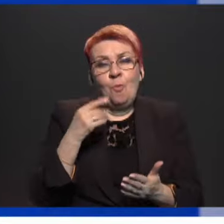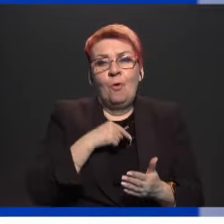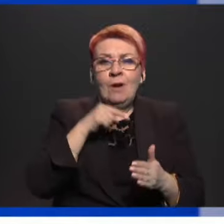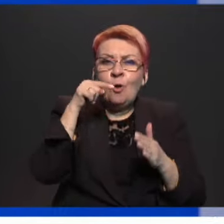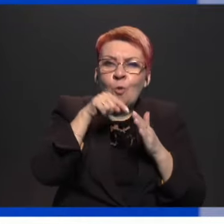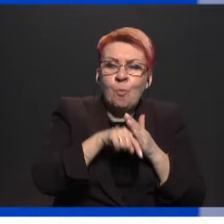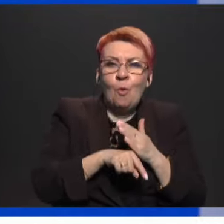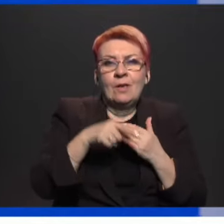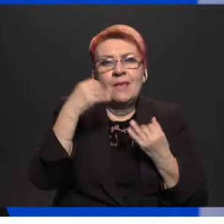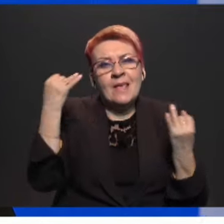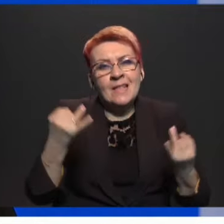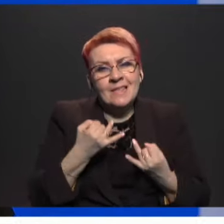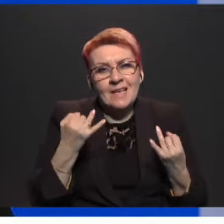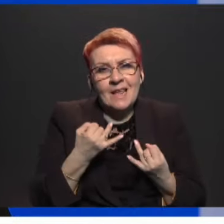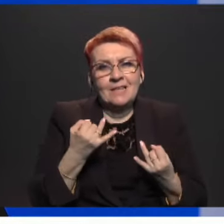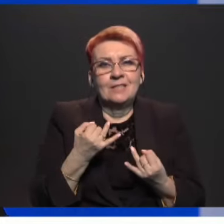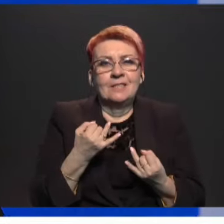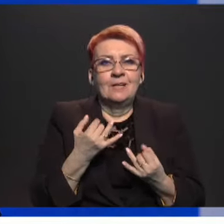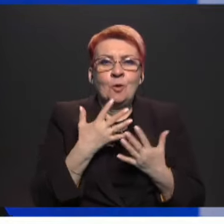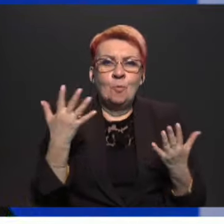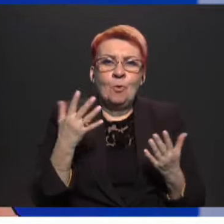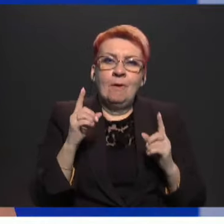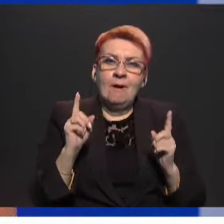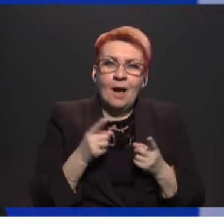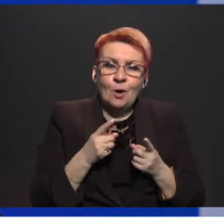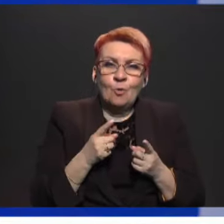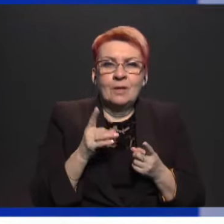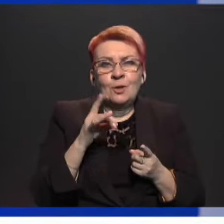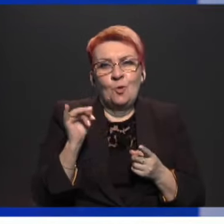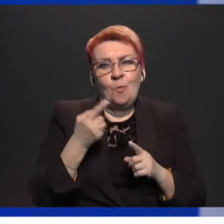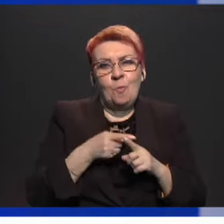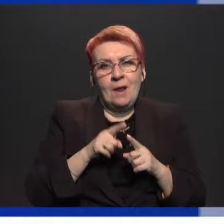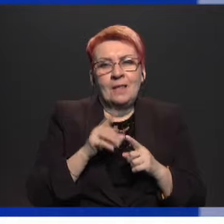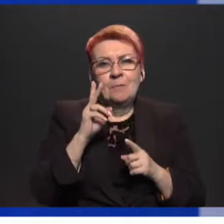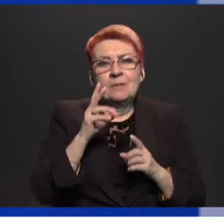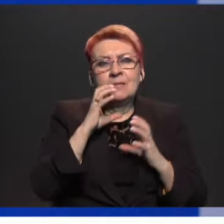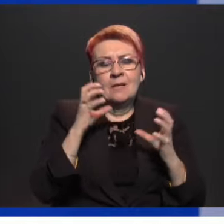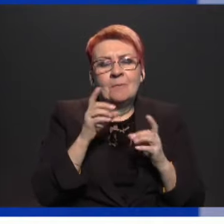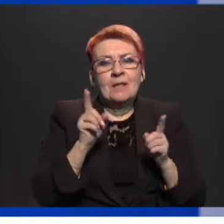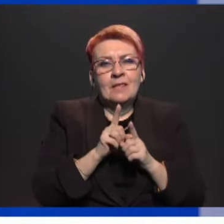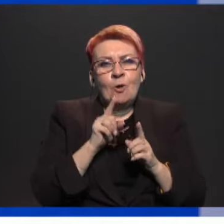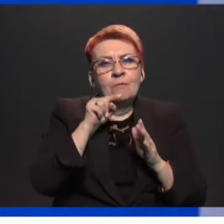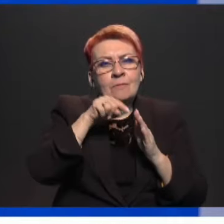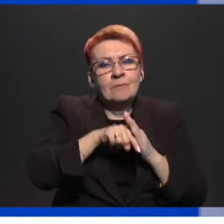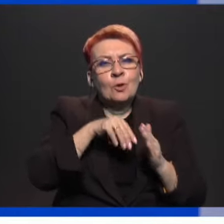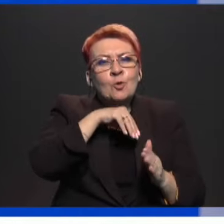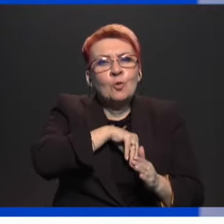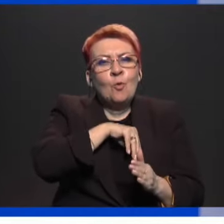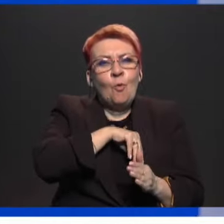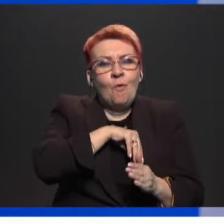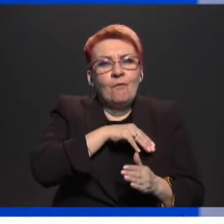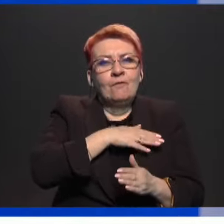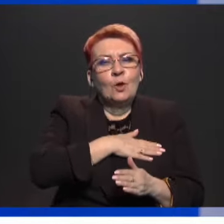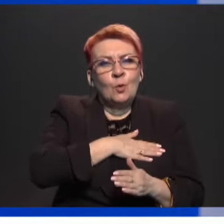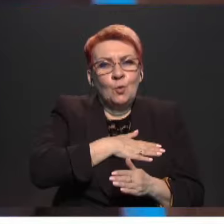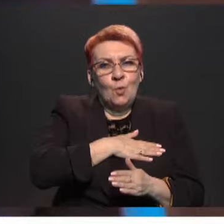более интересный. Иногда более короткий, при этом с сохранением такого глубокого молитвенного духа. Спасибо, батюшка.